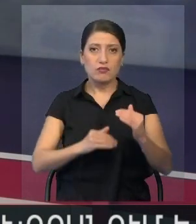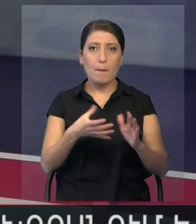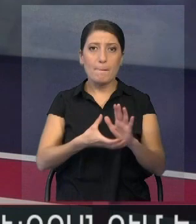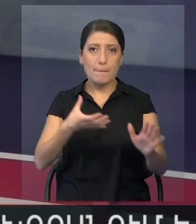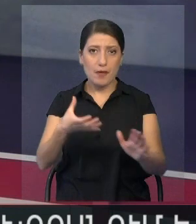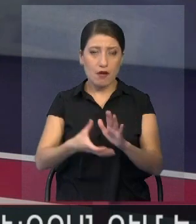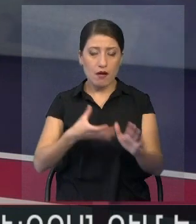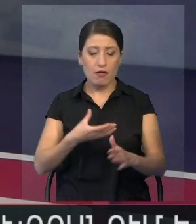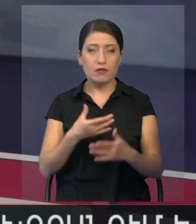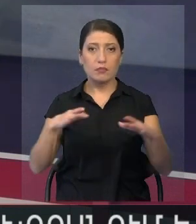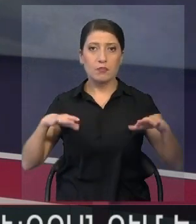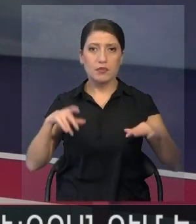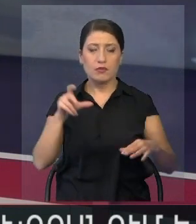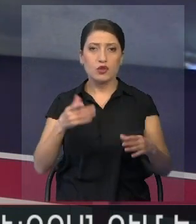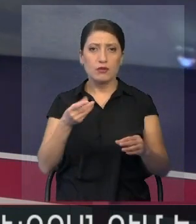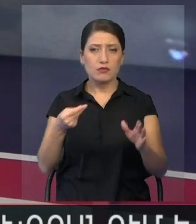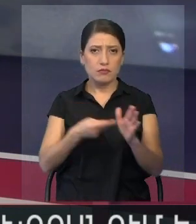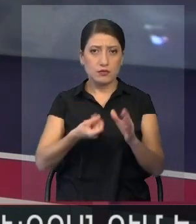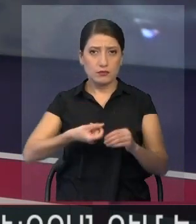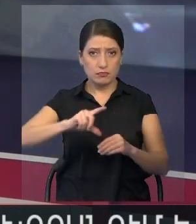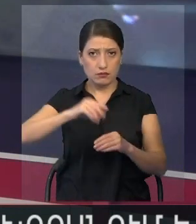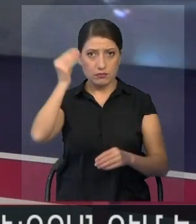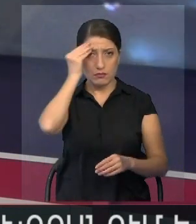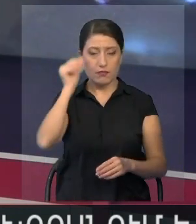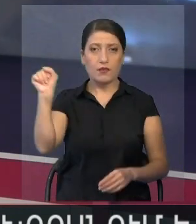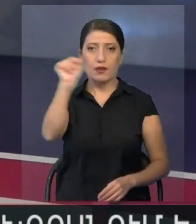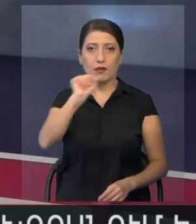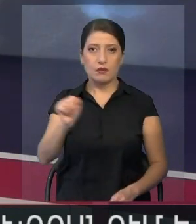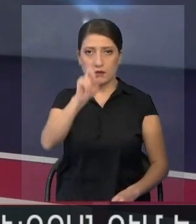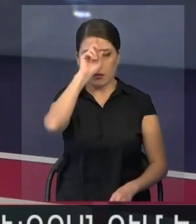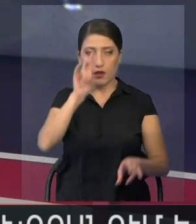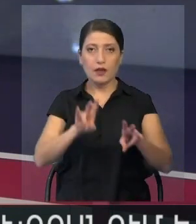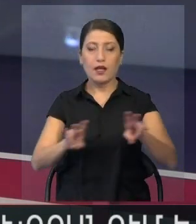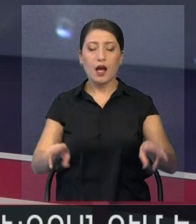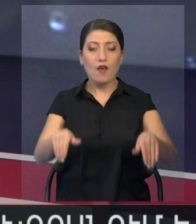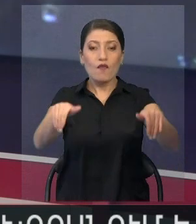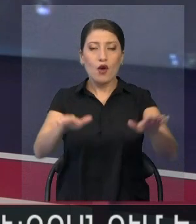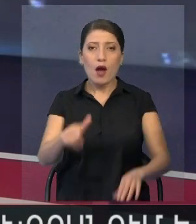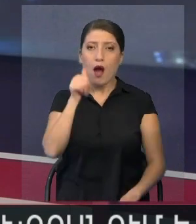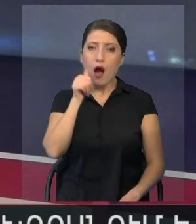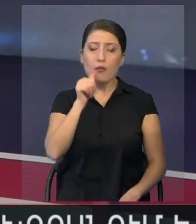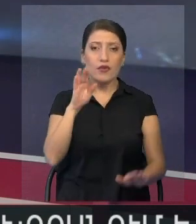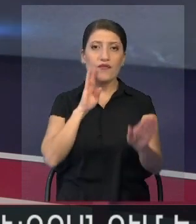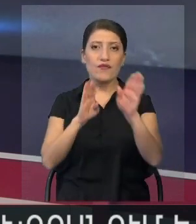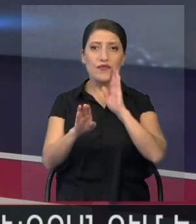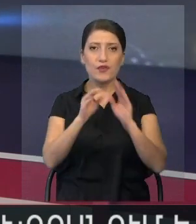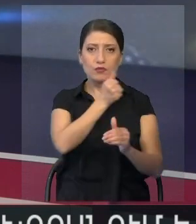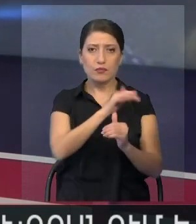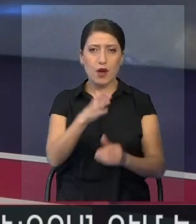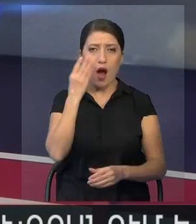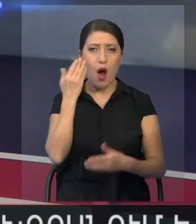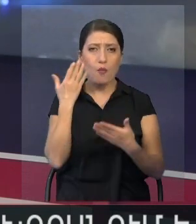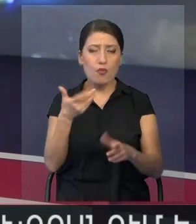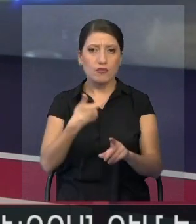որոշ տնտեսվարողներ անհարկի բարձրացնում են գները։ Արցախի պետնախարար Ռուբեն Վարդանյանը որոշել է ամեն օր Facebook-յան լայվով ամոթանք